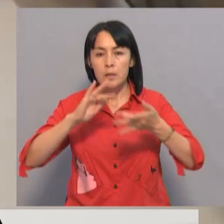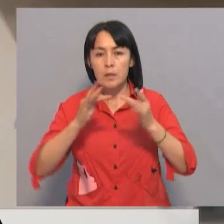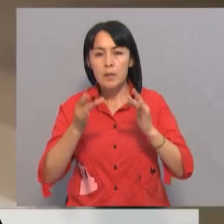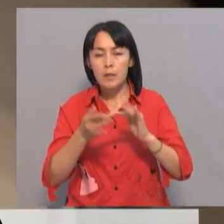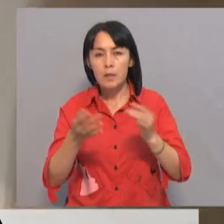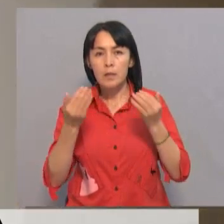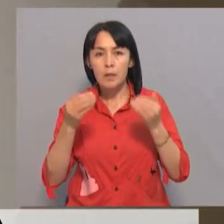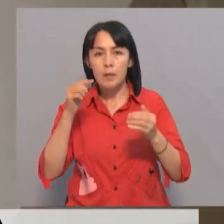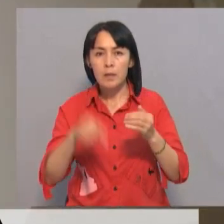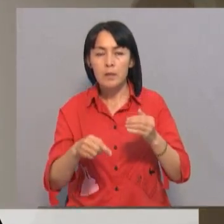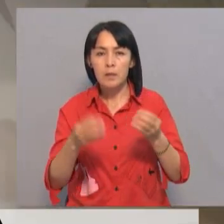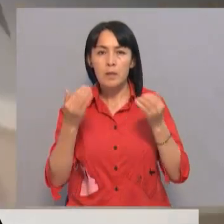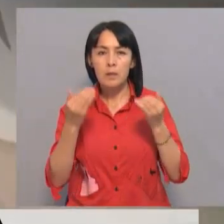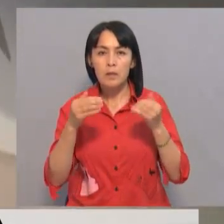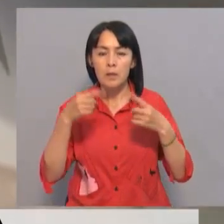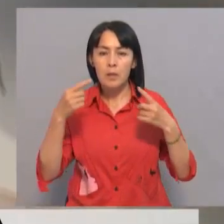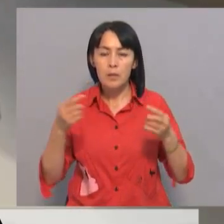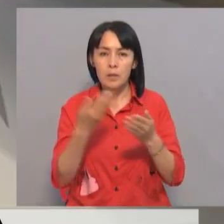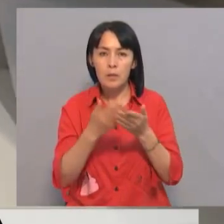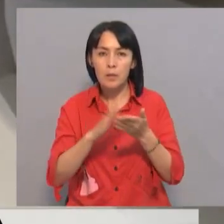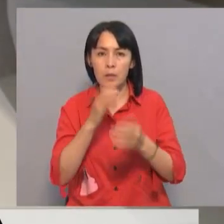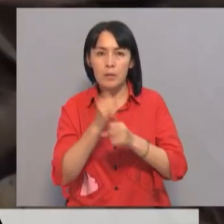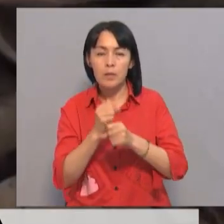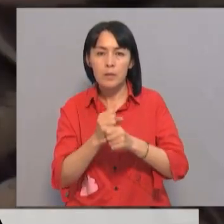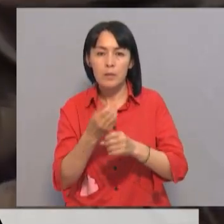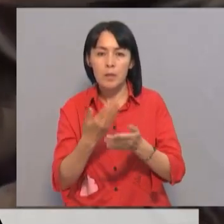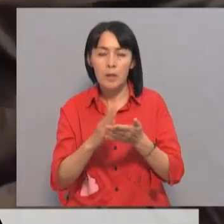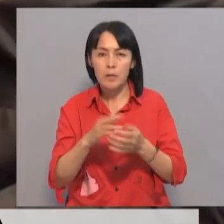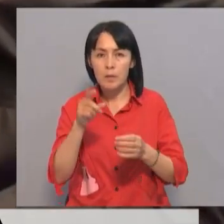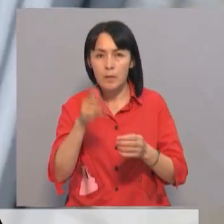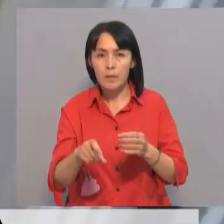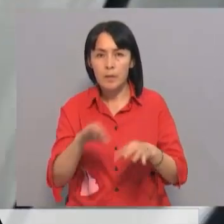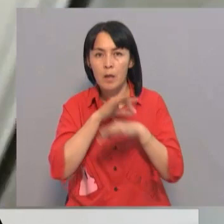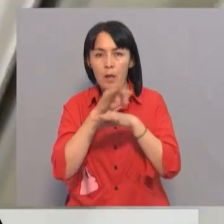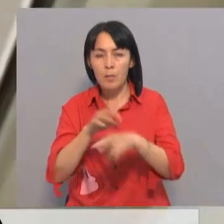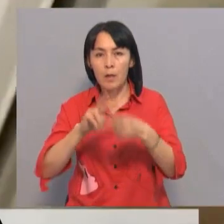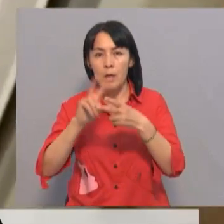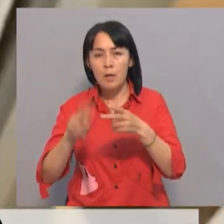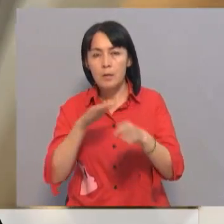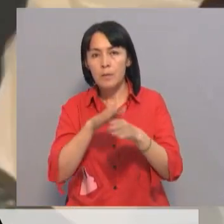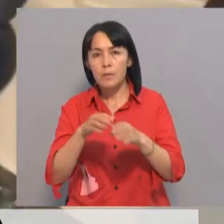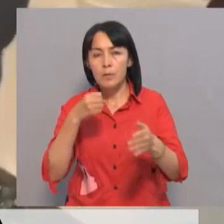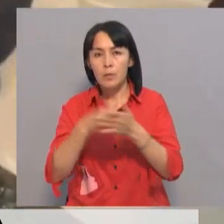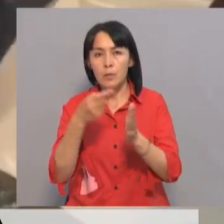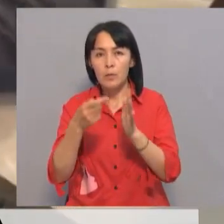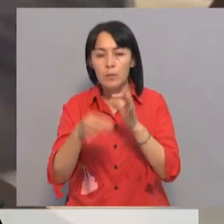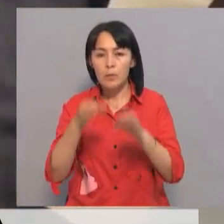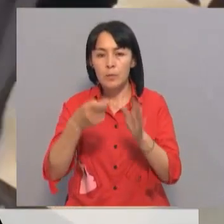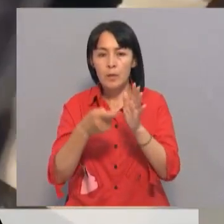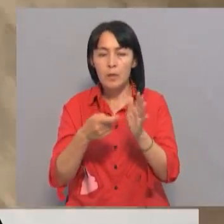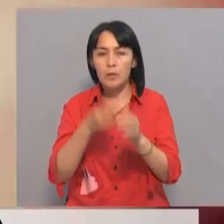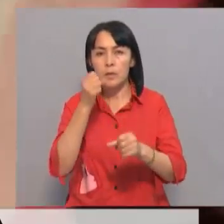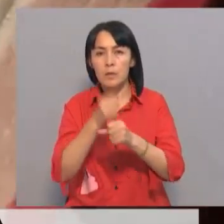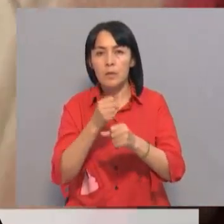мессенджер расфасовывали их на разовые дозы и делал закладки подозреваемый во двор сезо проводятся досудебные расследования за